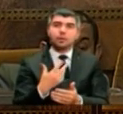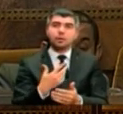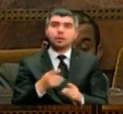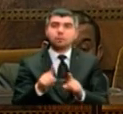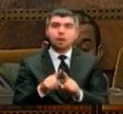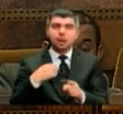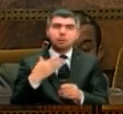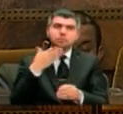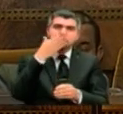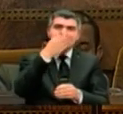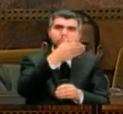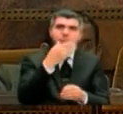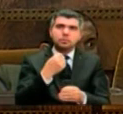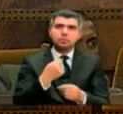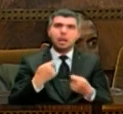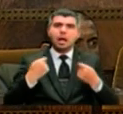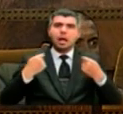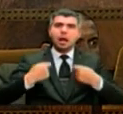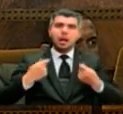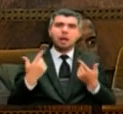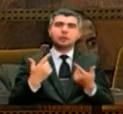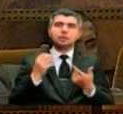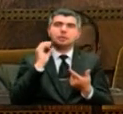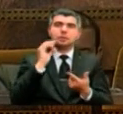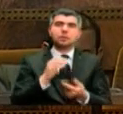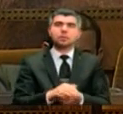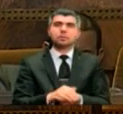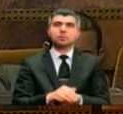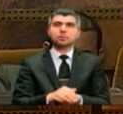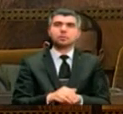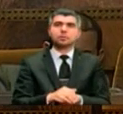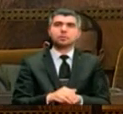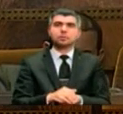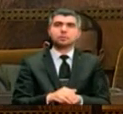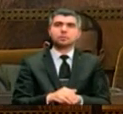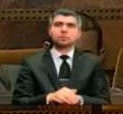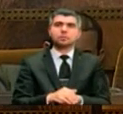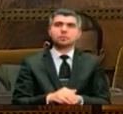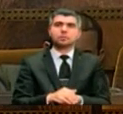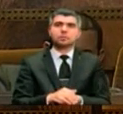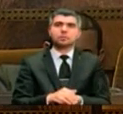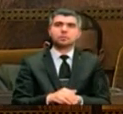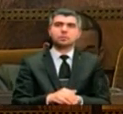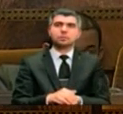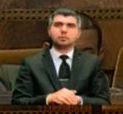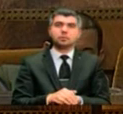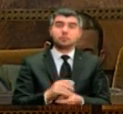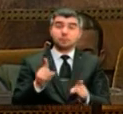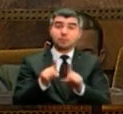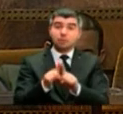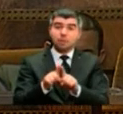الرأس ديال رئيس هاد التعاضدية اللي هي الام جي با. استماع السيد النائب المحترم تفضل. هاد